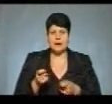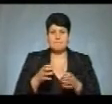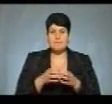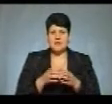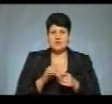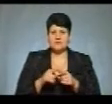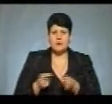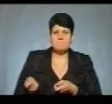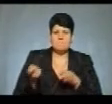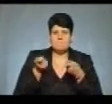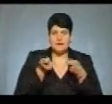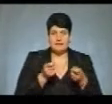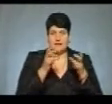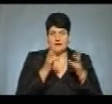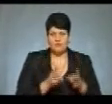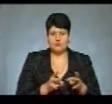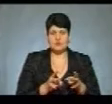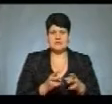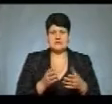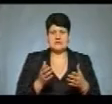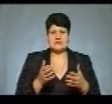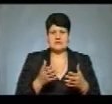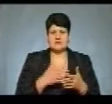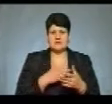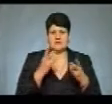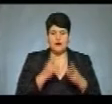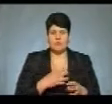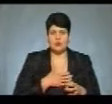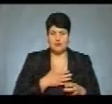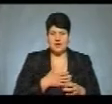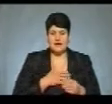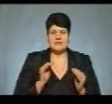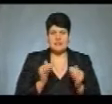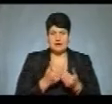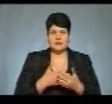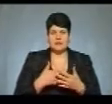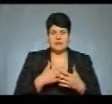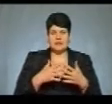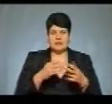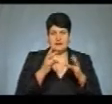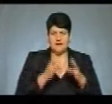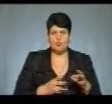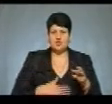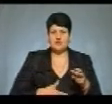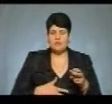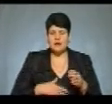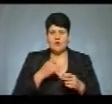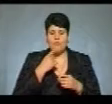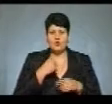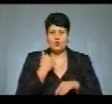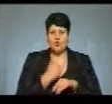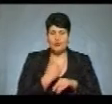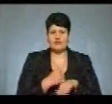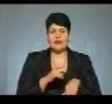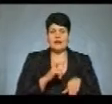швидкої доставила травмованого із закритою травмою грудної клітки та закритою травмою живота. Як повідомив головний лікар обласної університетської